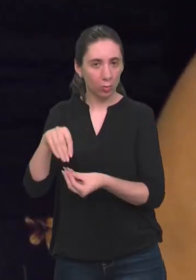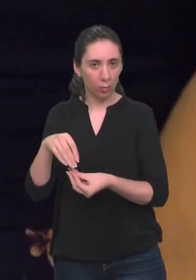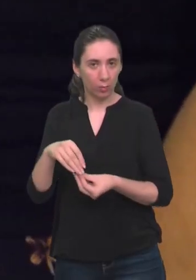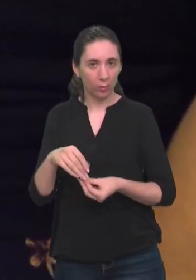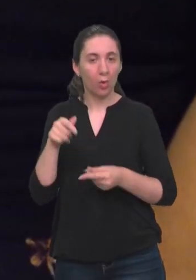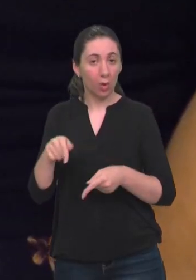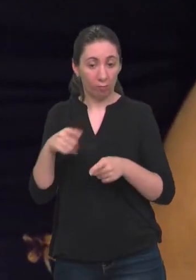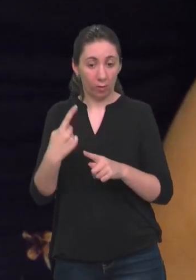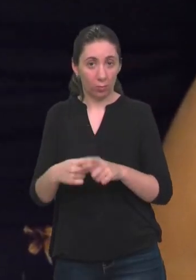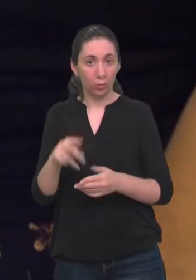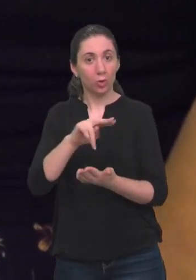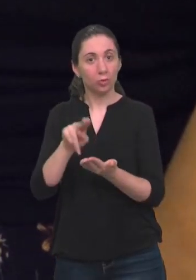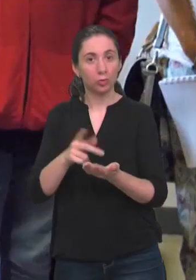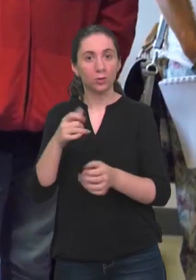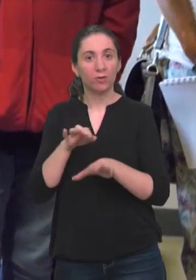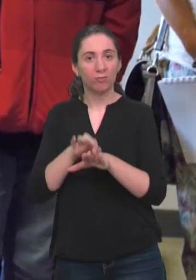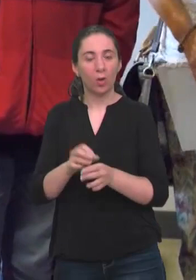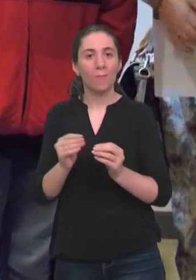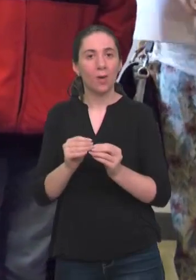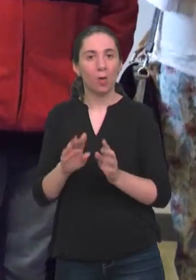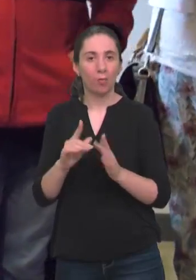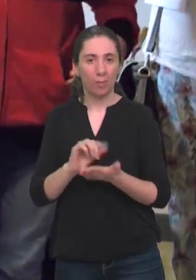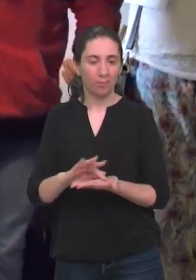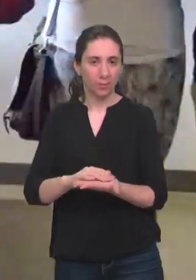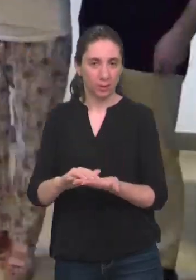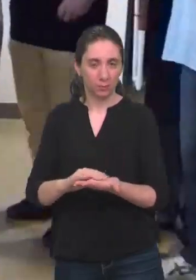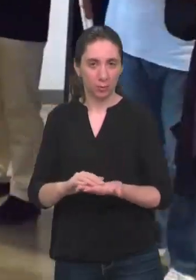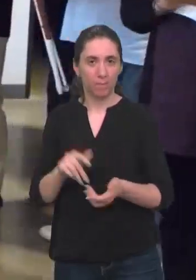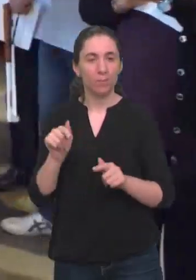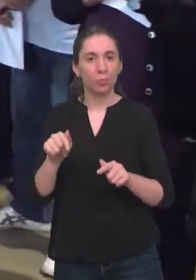je prilikom čitala iz vodiča na Brajlovom pismu.